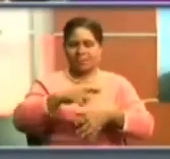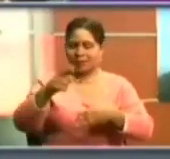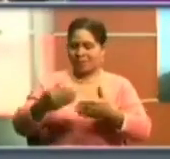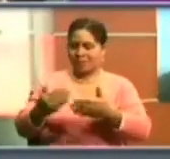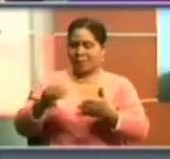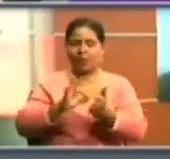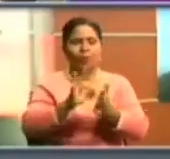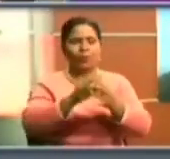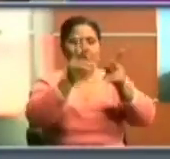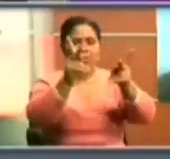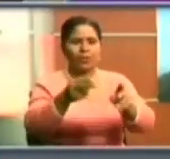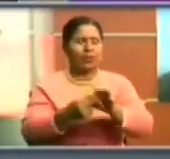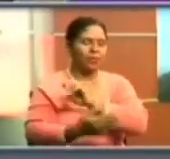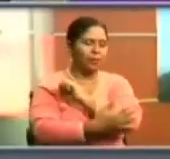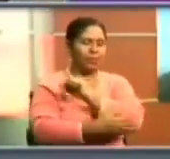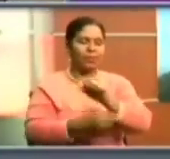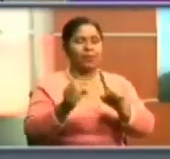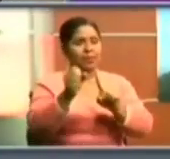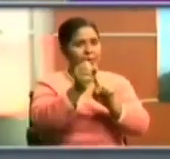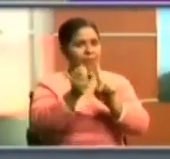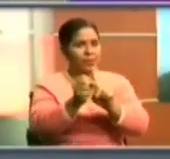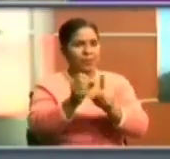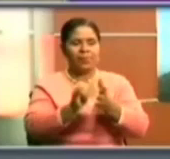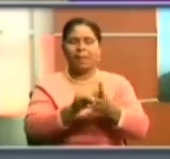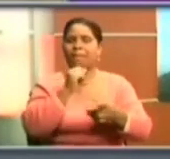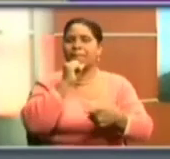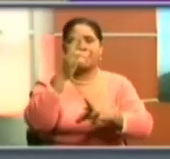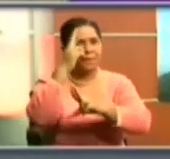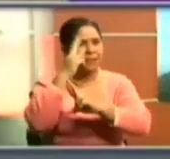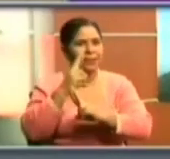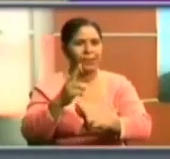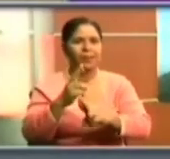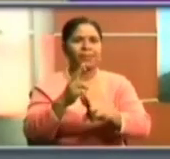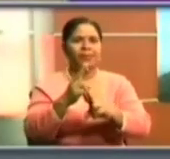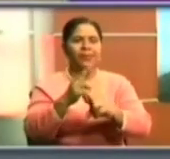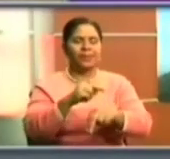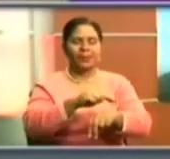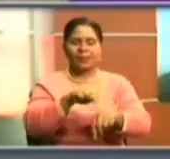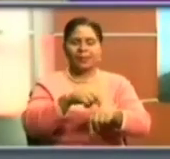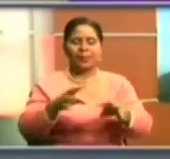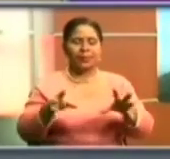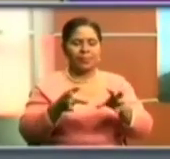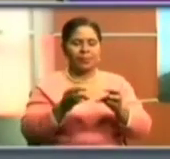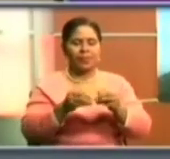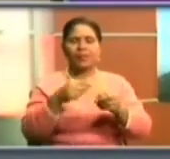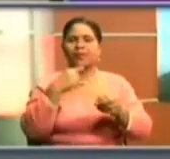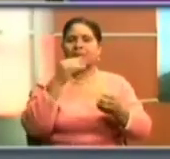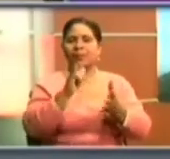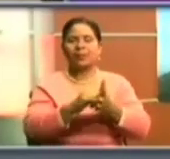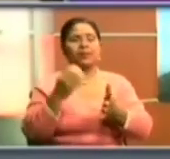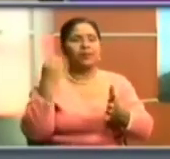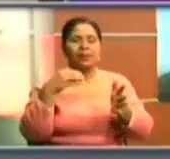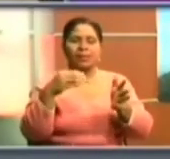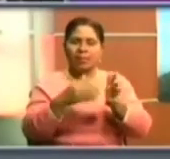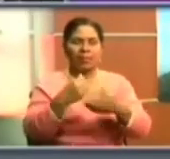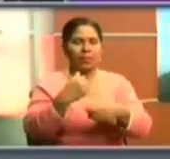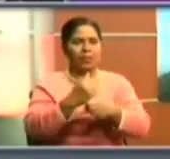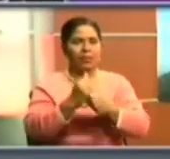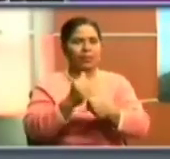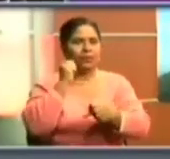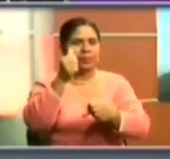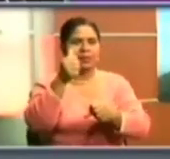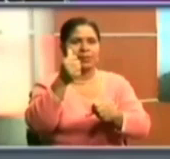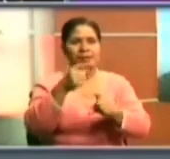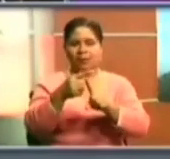recensement. Il une situation qui n'a pas respecté les recommandations des Nations Unies qui prévoit pour un recensement chaque 10